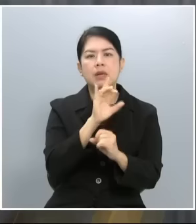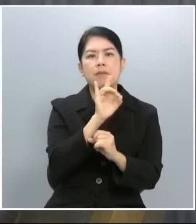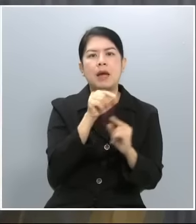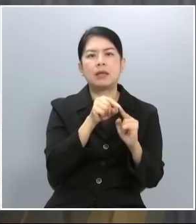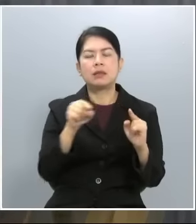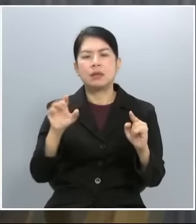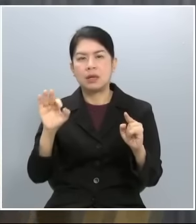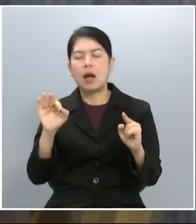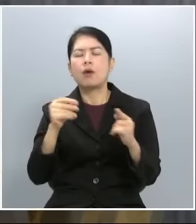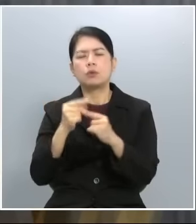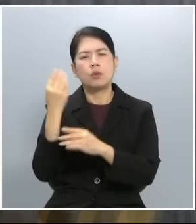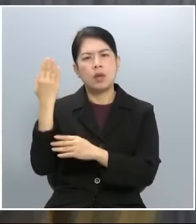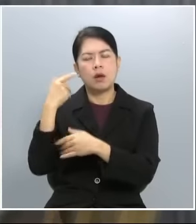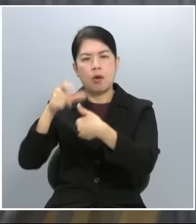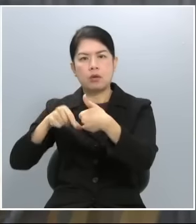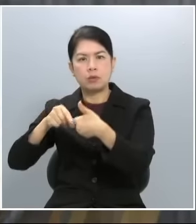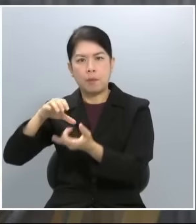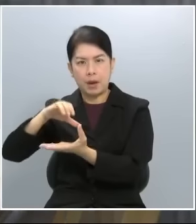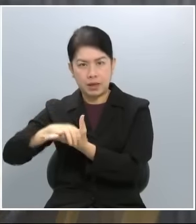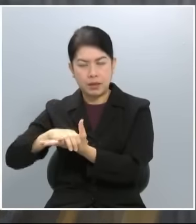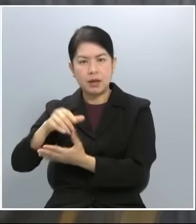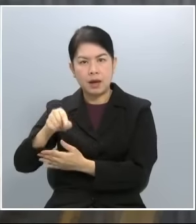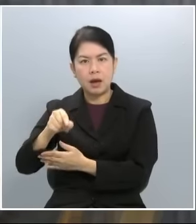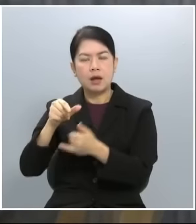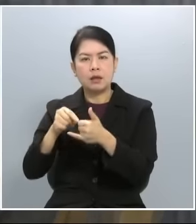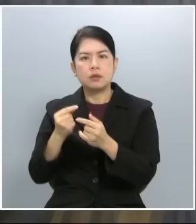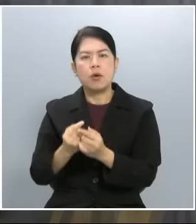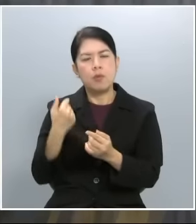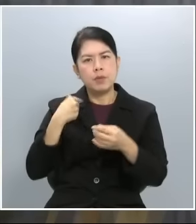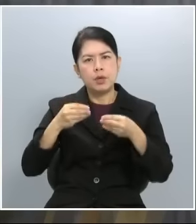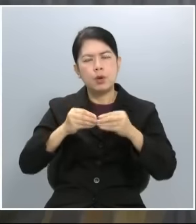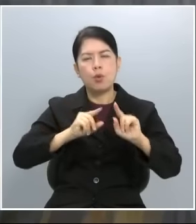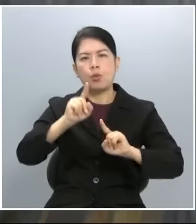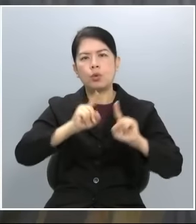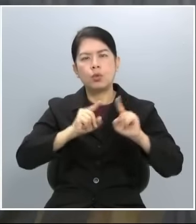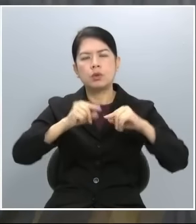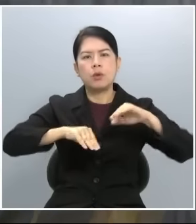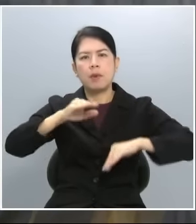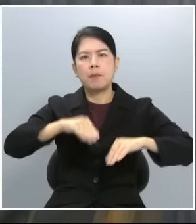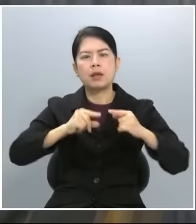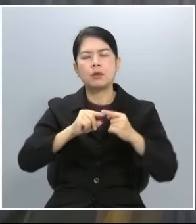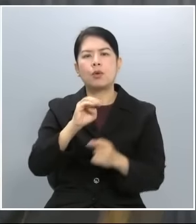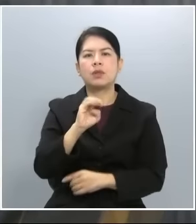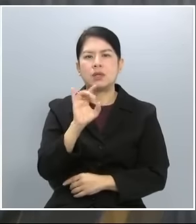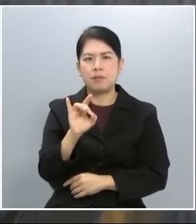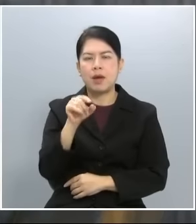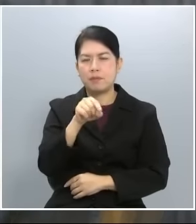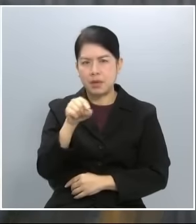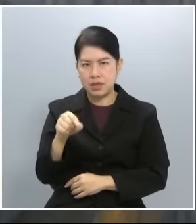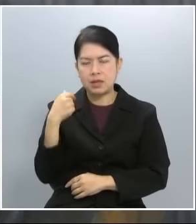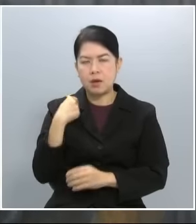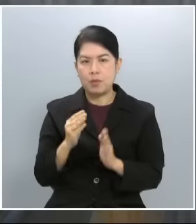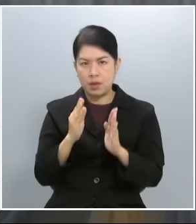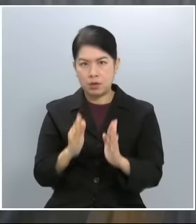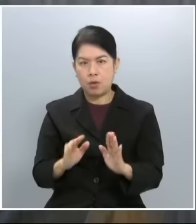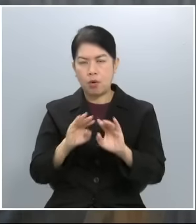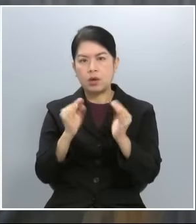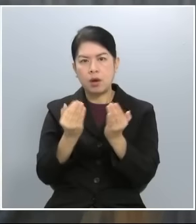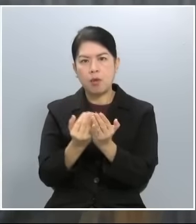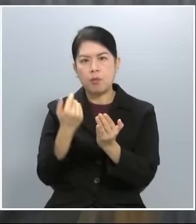จำกัดที่ว่านี้เนี่ยภรรยาถือหุ้นอยู่ 48% ขณะที่มีคนในครอบครัวถือหุ้นอีกค